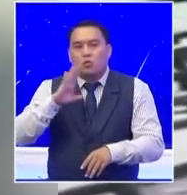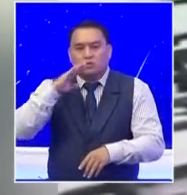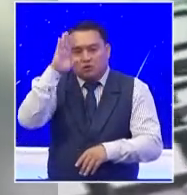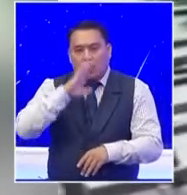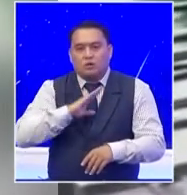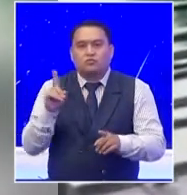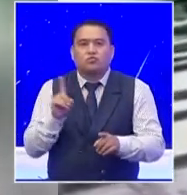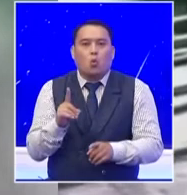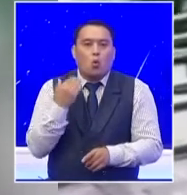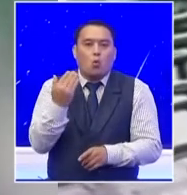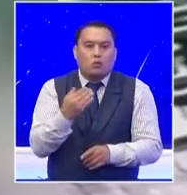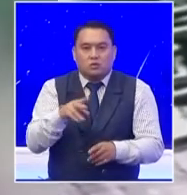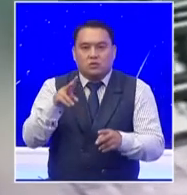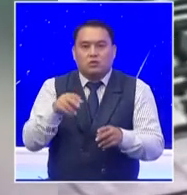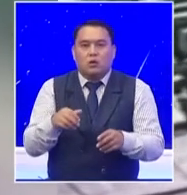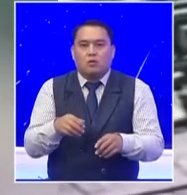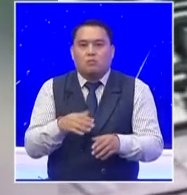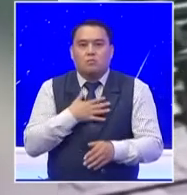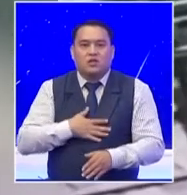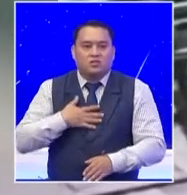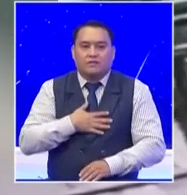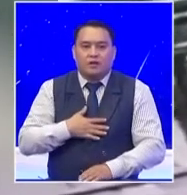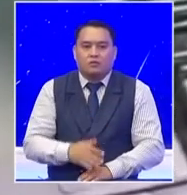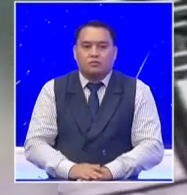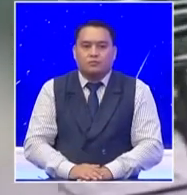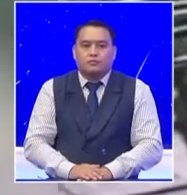девочки признаются, что до сих пор испытывают беспокойство.